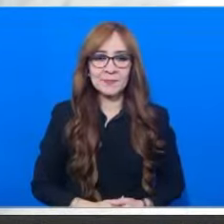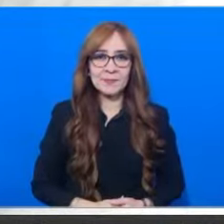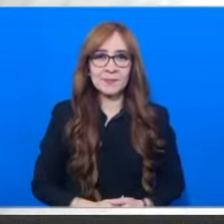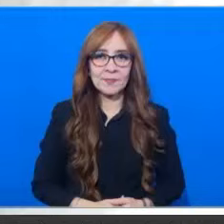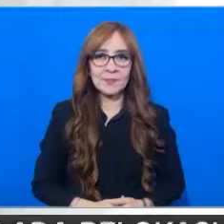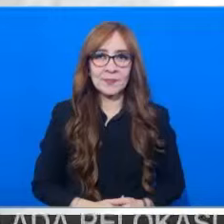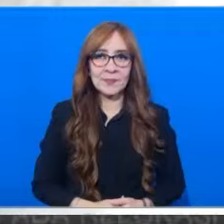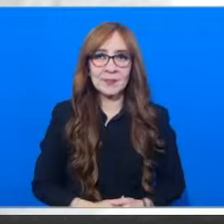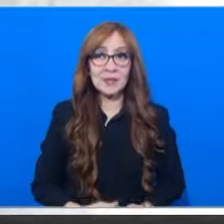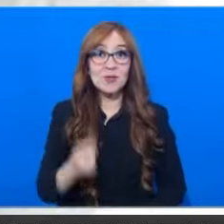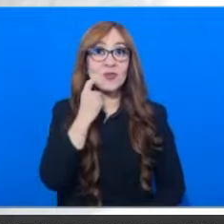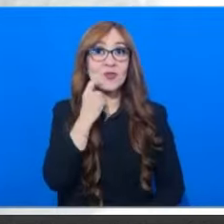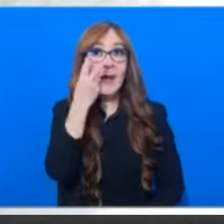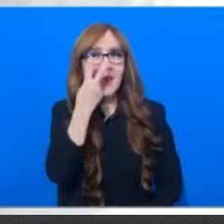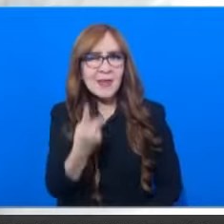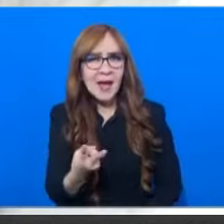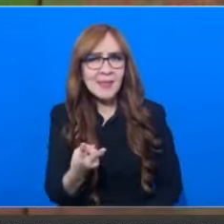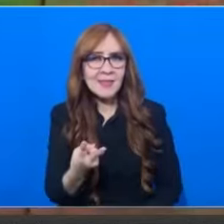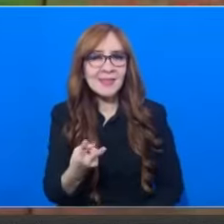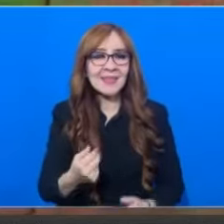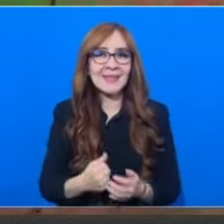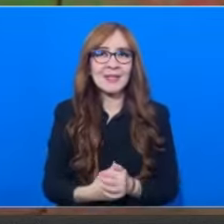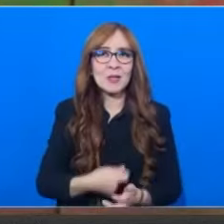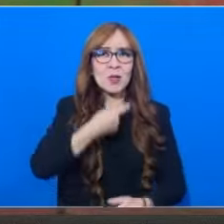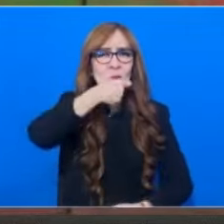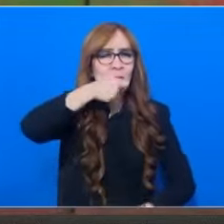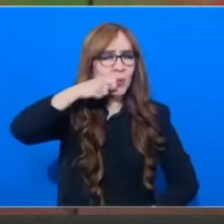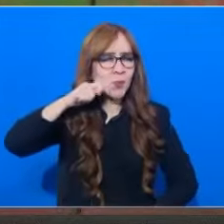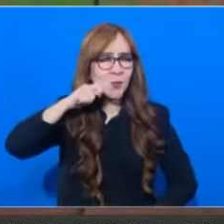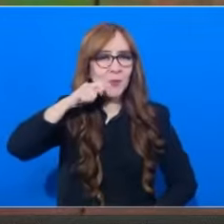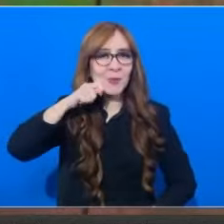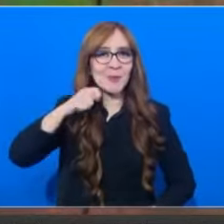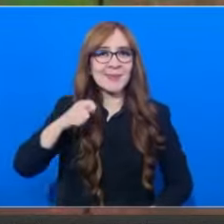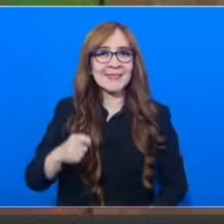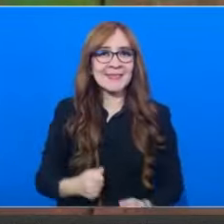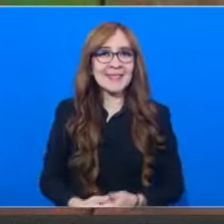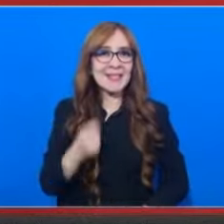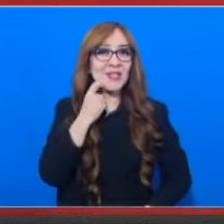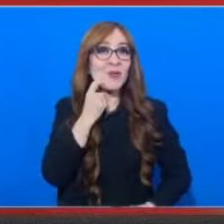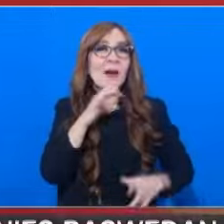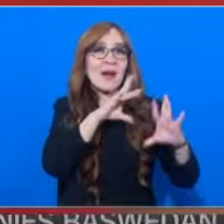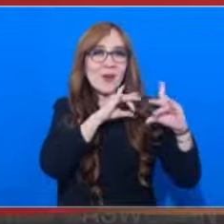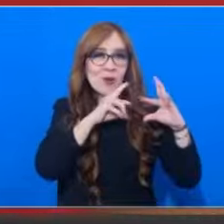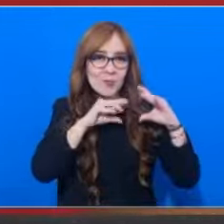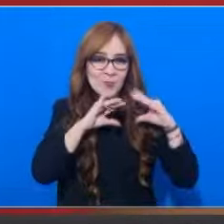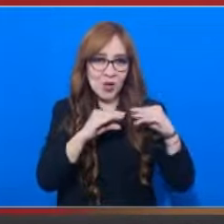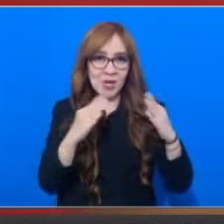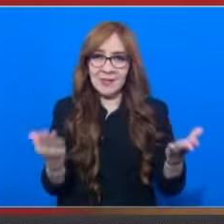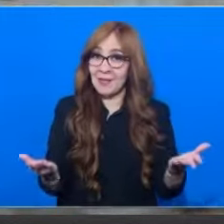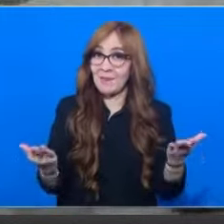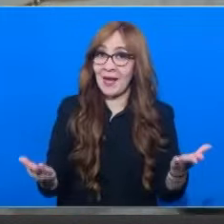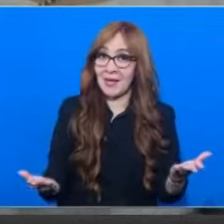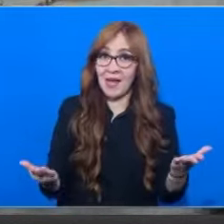Nah, kita lihat pelanggannya sepertinya sangat menikmati satenya ya. Yuk, kita coba aja ngobrol sebentar. Gimana sih